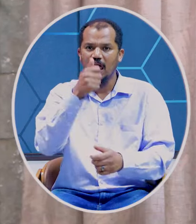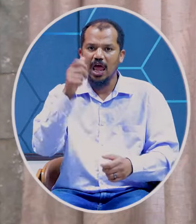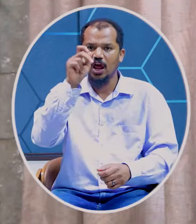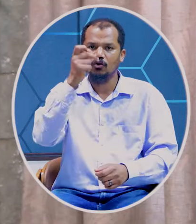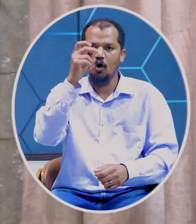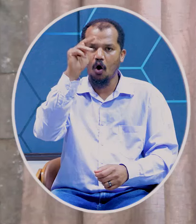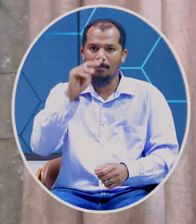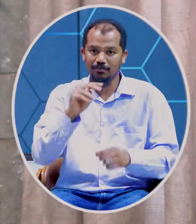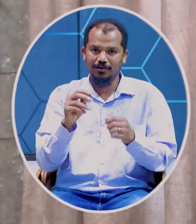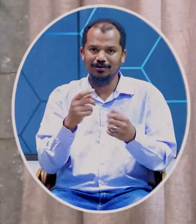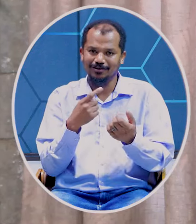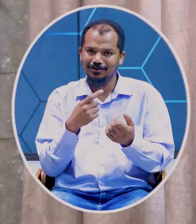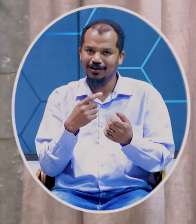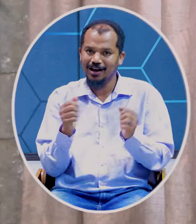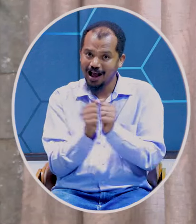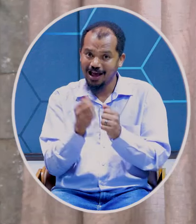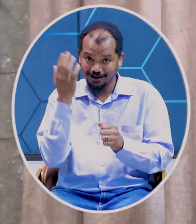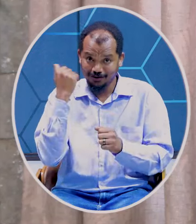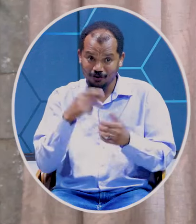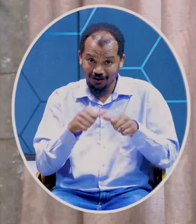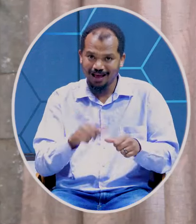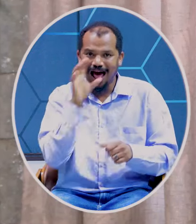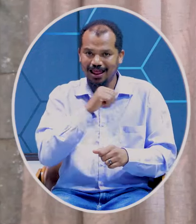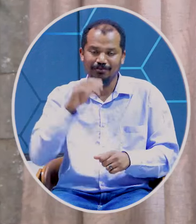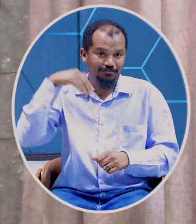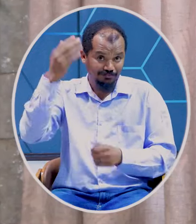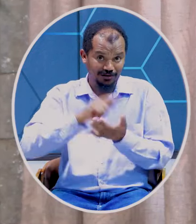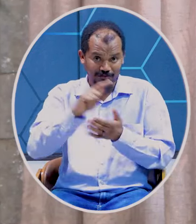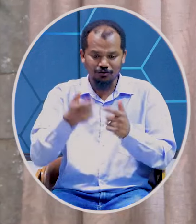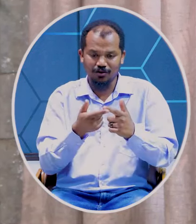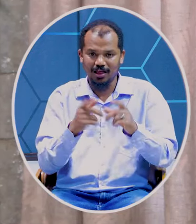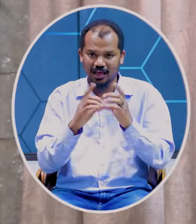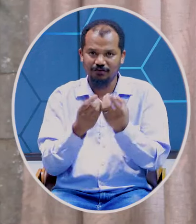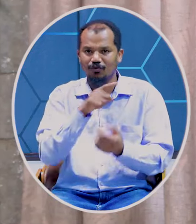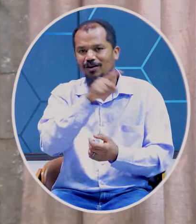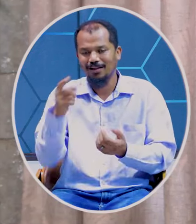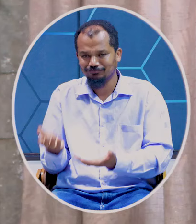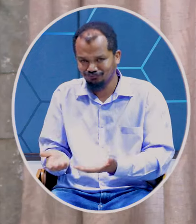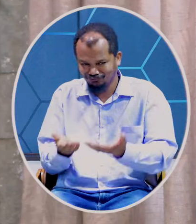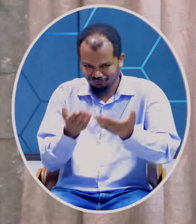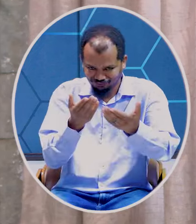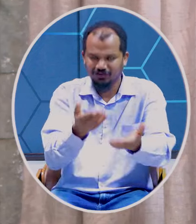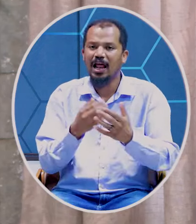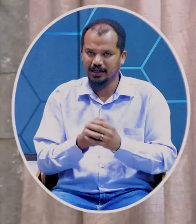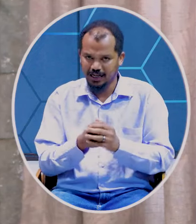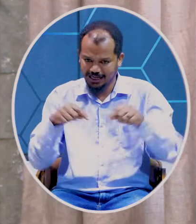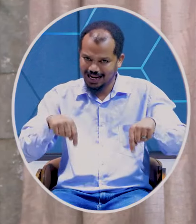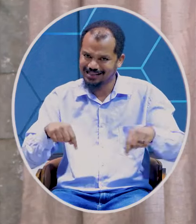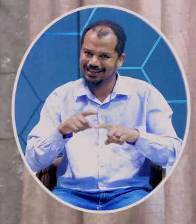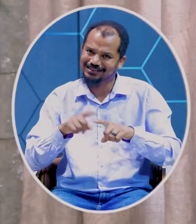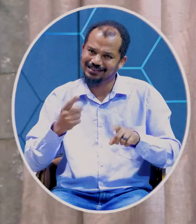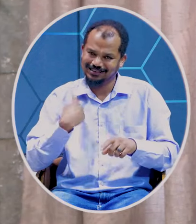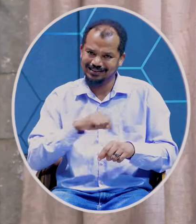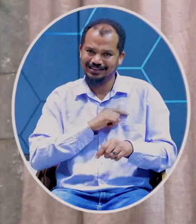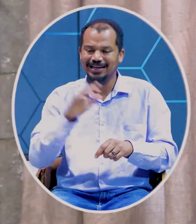ከዶክተር ኤዶን ጋር የነበረን ቆይታ በዚህ አልተጠናቀቀም። በቀጣዩ ሳምንት ሁለተኛውን ክፍል ወደ እናንተ የምናደርስ ነው የሚሆነው።